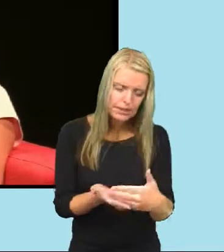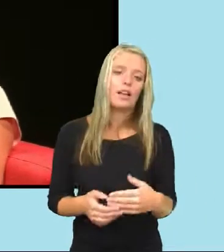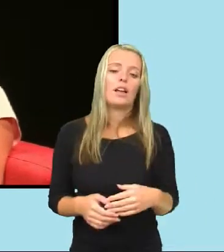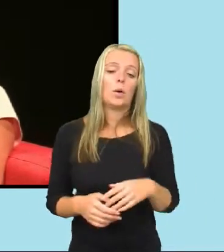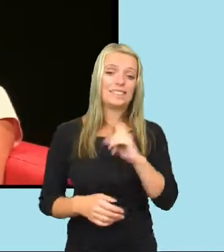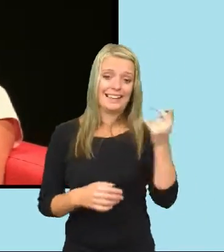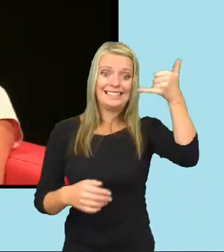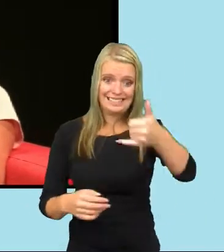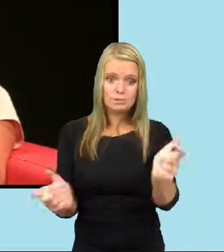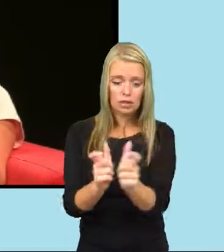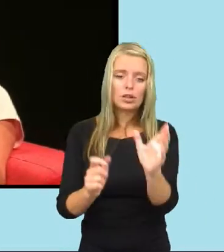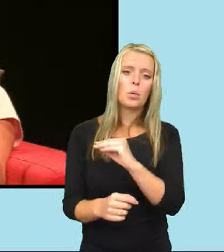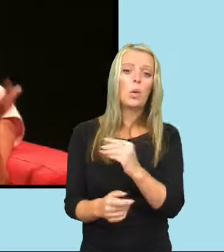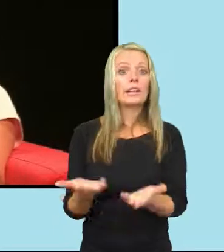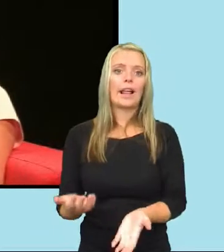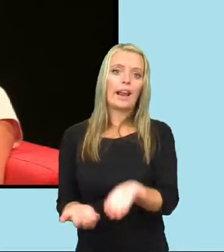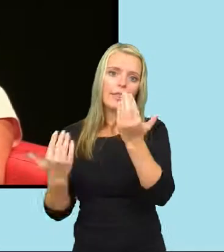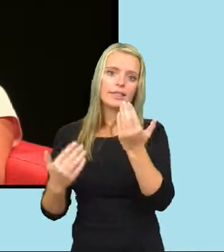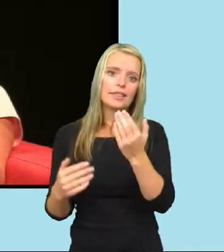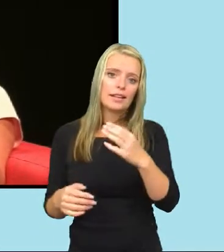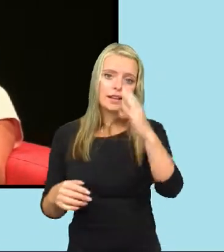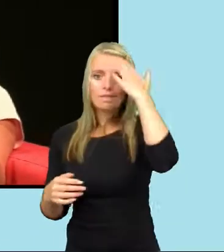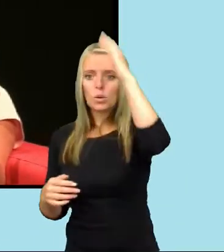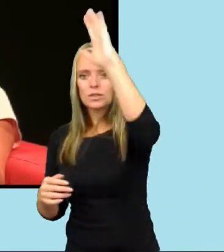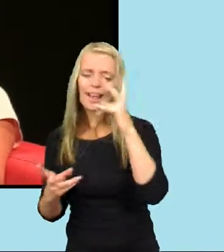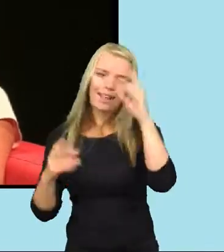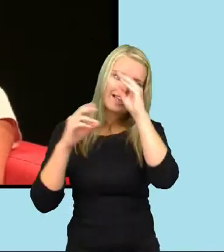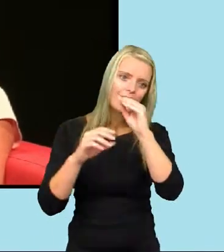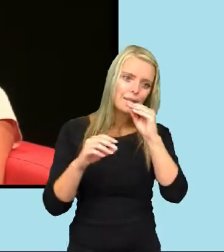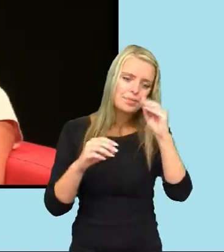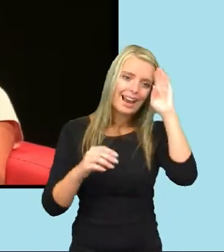är det ganska lätt att den vuxna eller läkaren eller vad det nu är vänder sig till